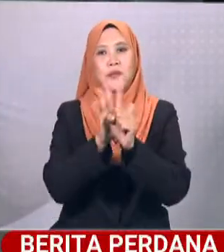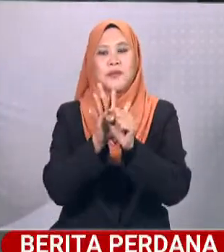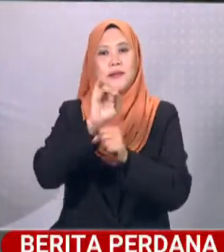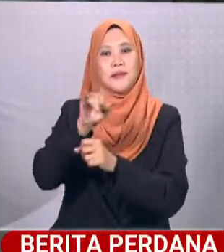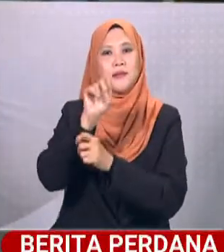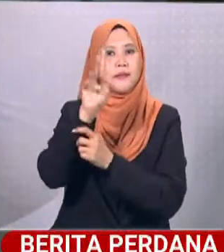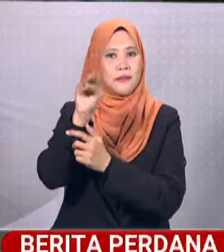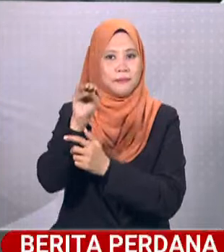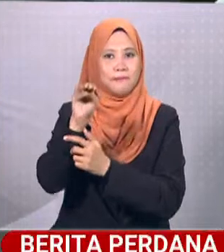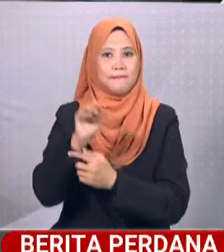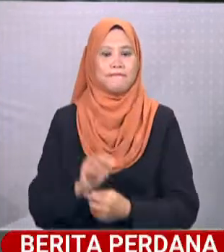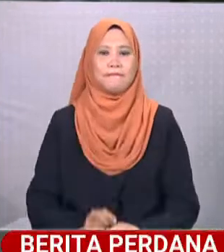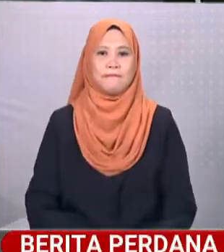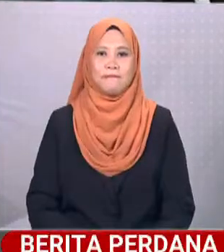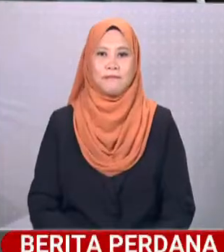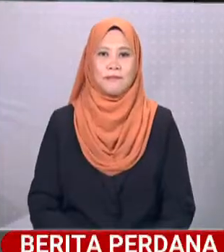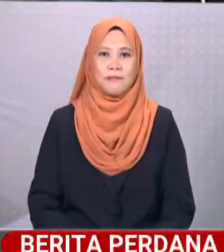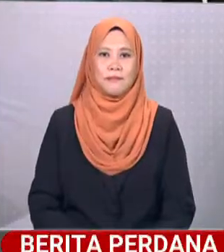JAKIM.